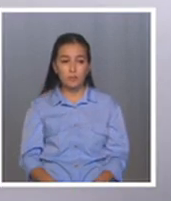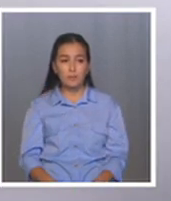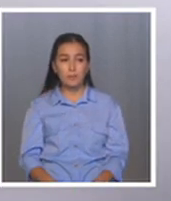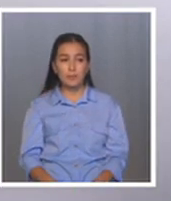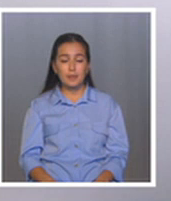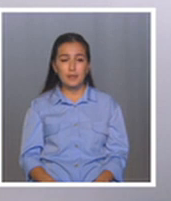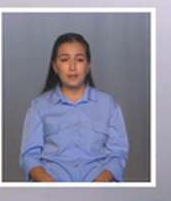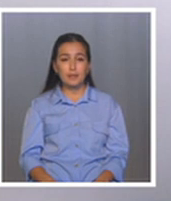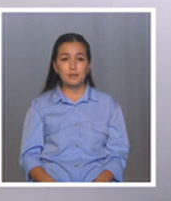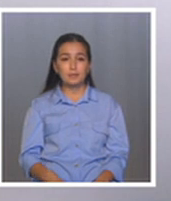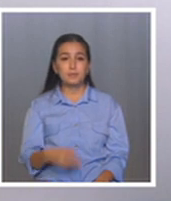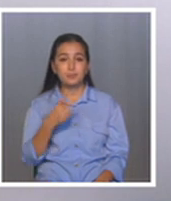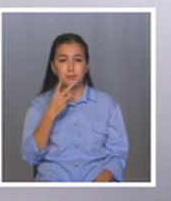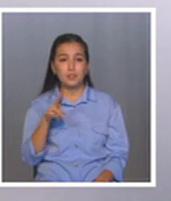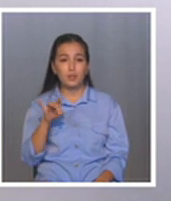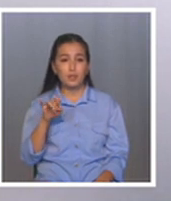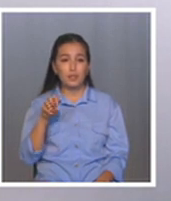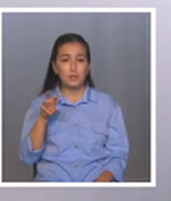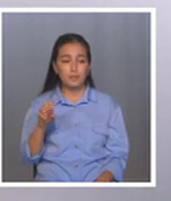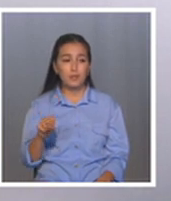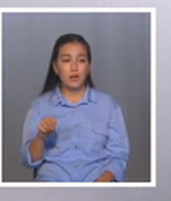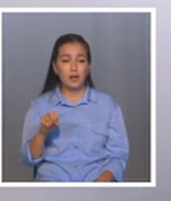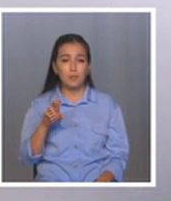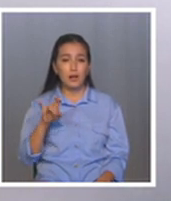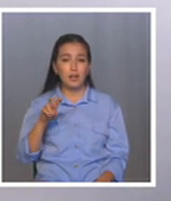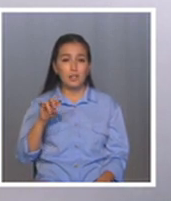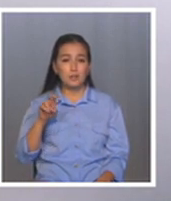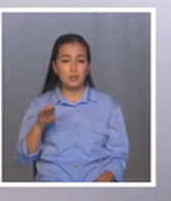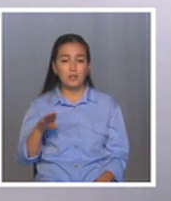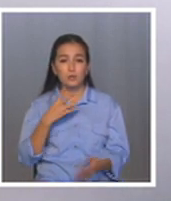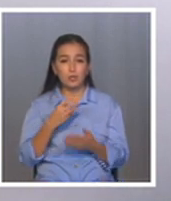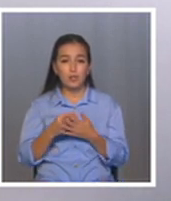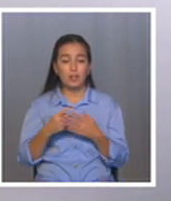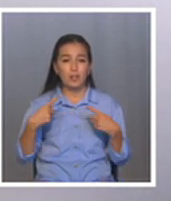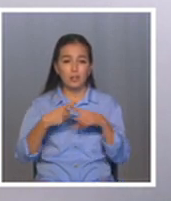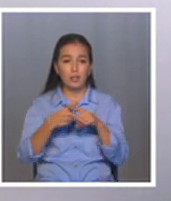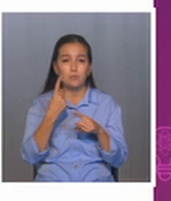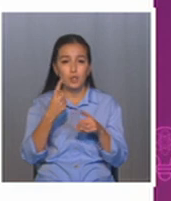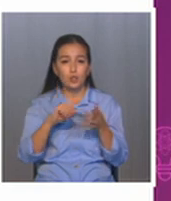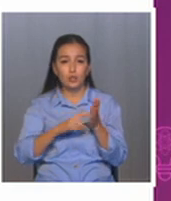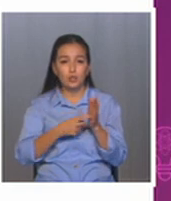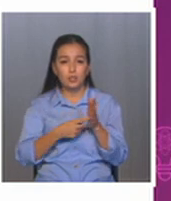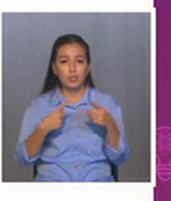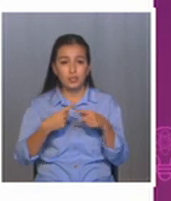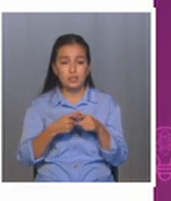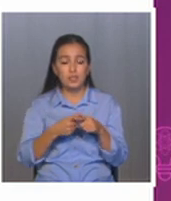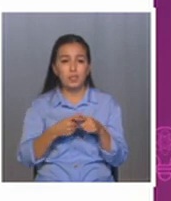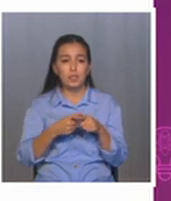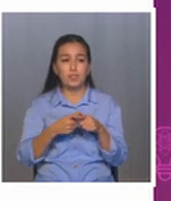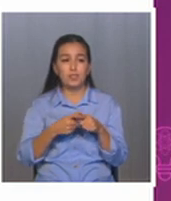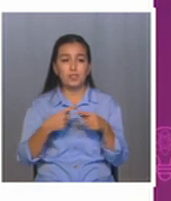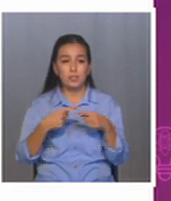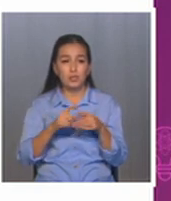Мынадай теореманы қарастырайық. Параллелепипедтің диагональдары бір нүктеде қиылысады, және